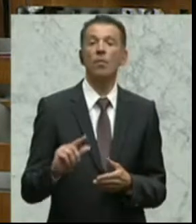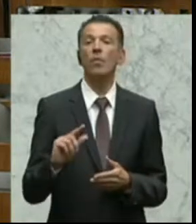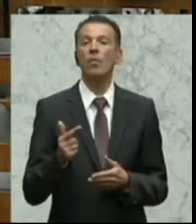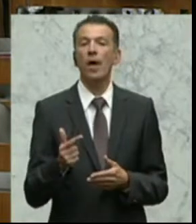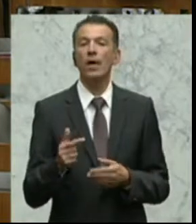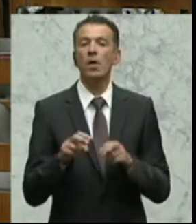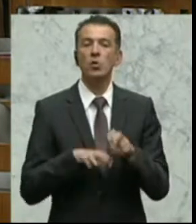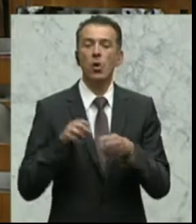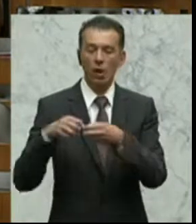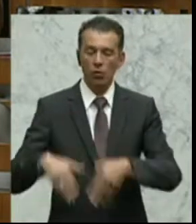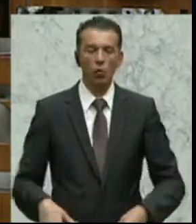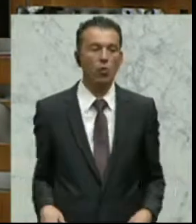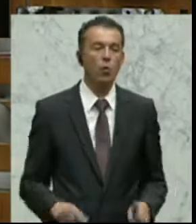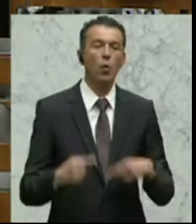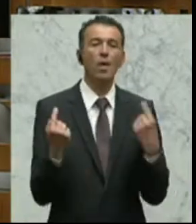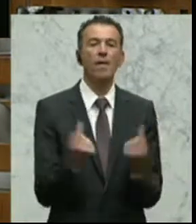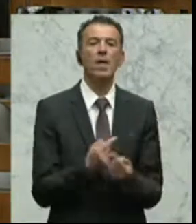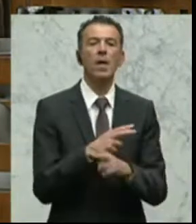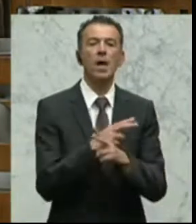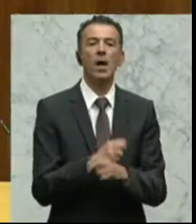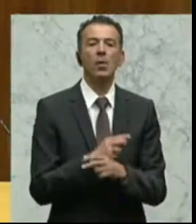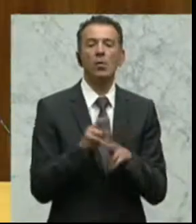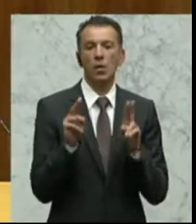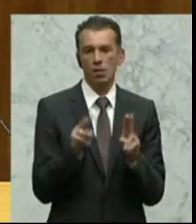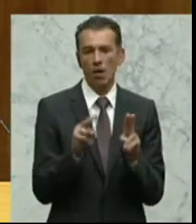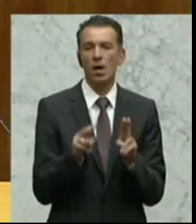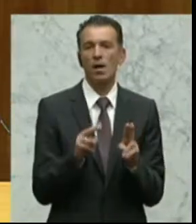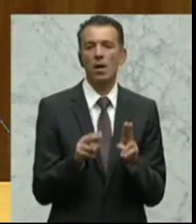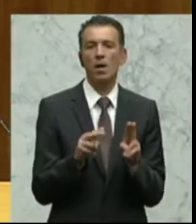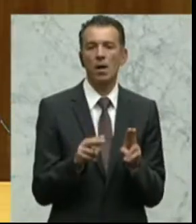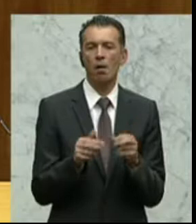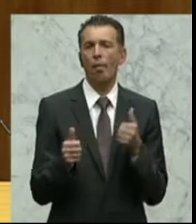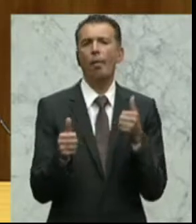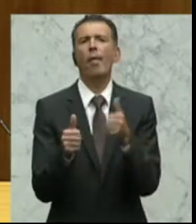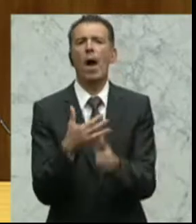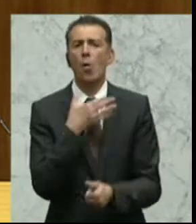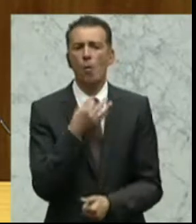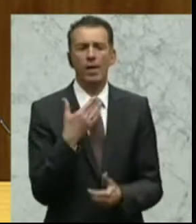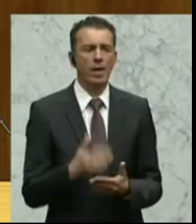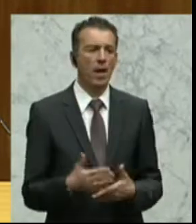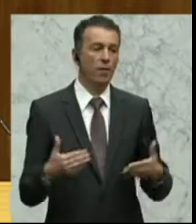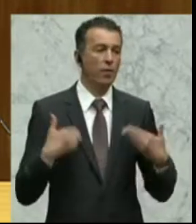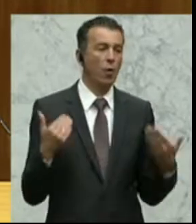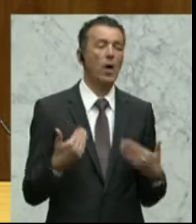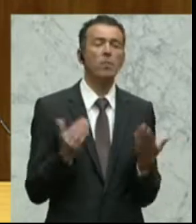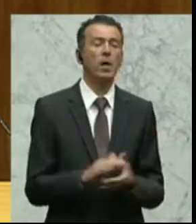Und da haben wir in Österreich wirklich einen Nachholbedarf. Und es freut mich, dass zumindest